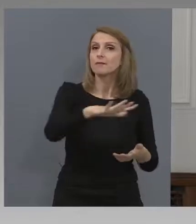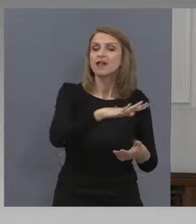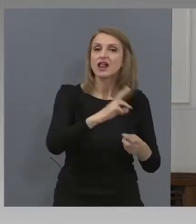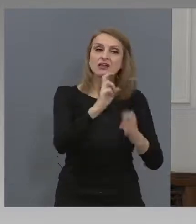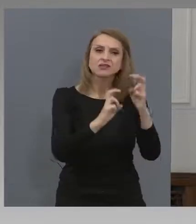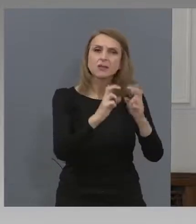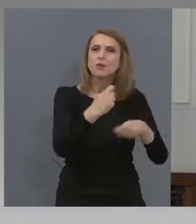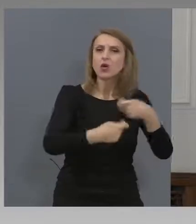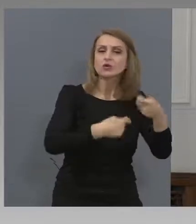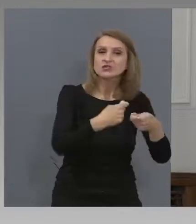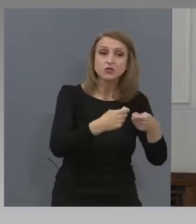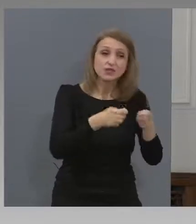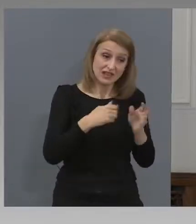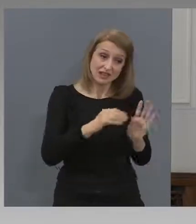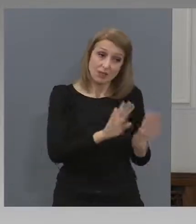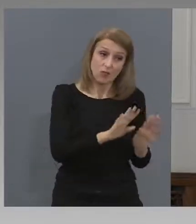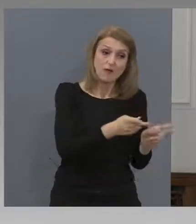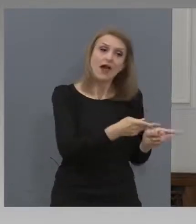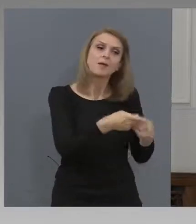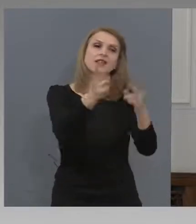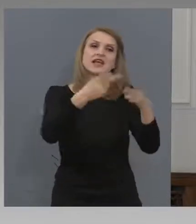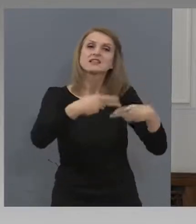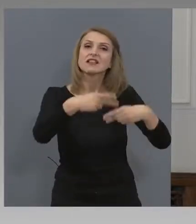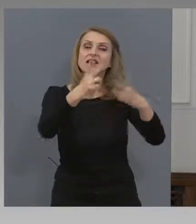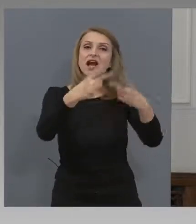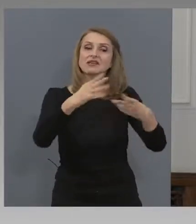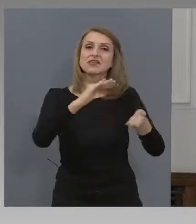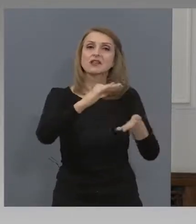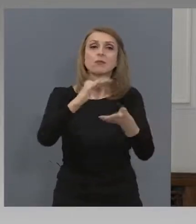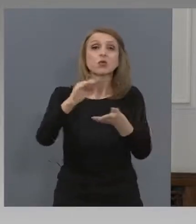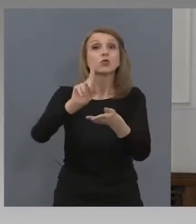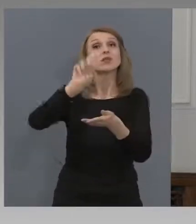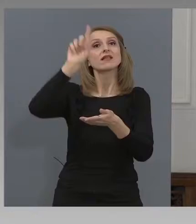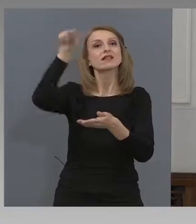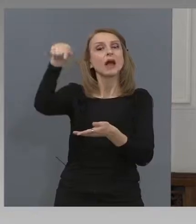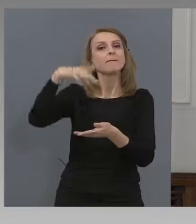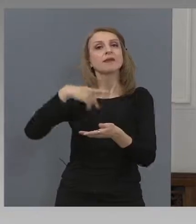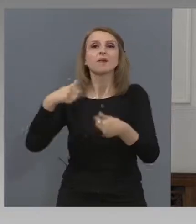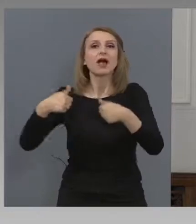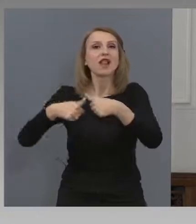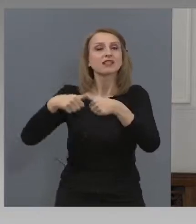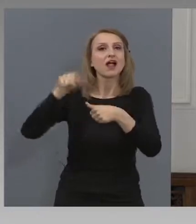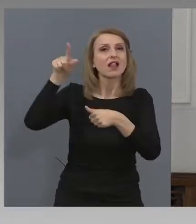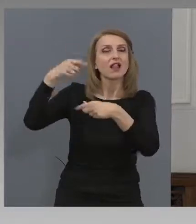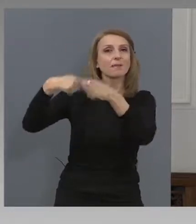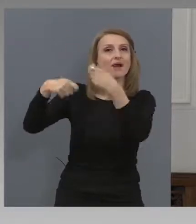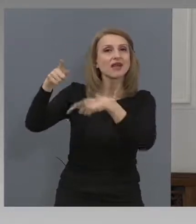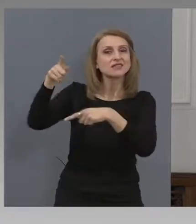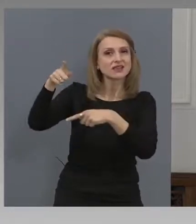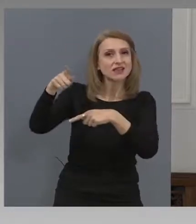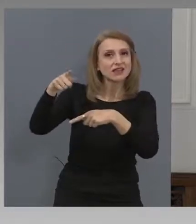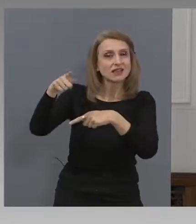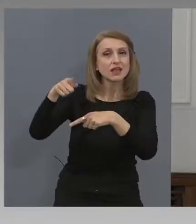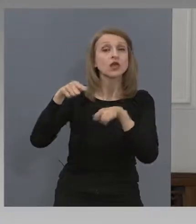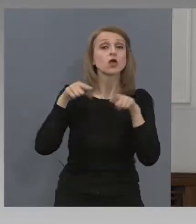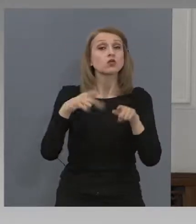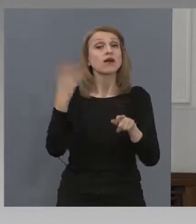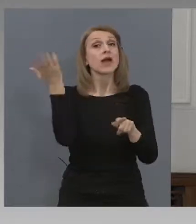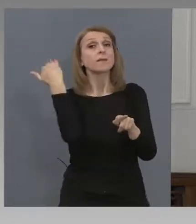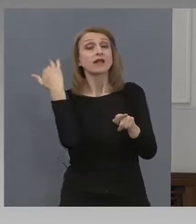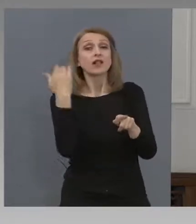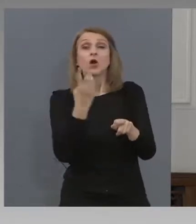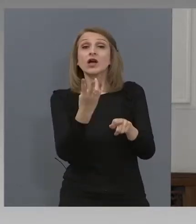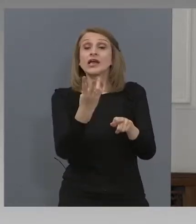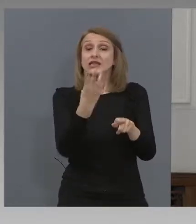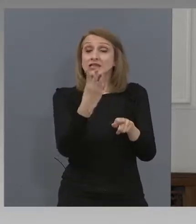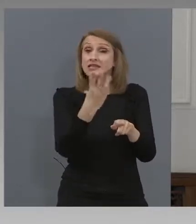да изнесат своята продукция в други страни, в които има Lidl магазини, и тя е била на стойност от 30 милиона лева,